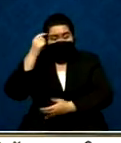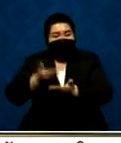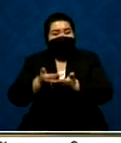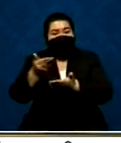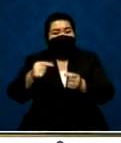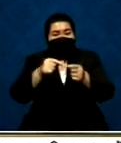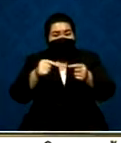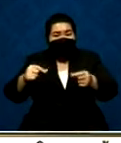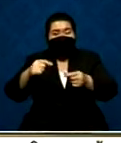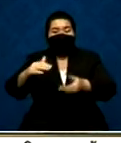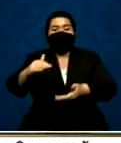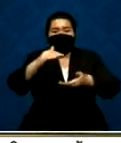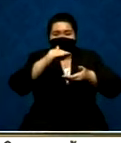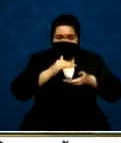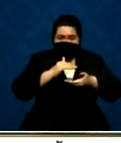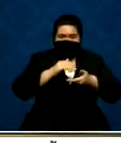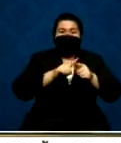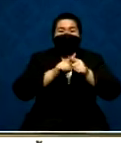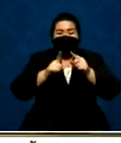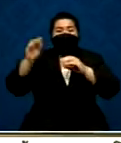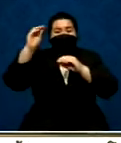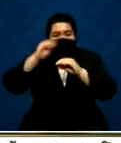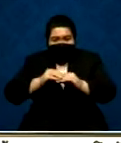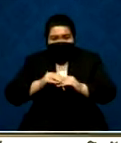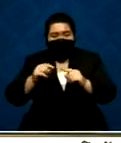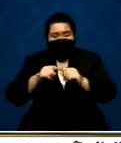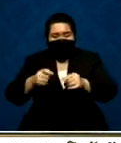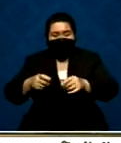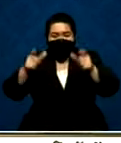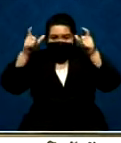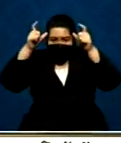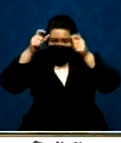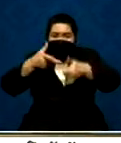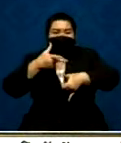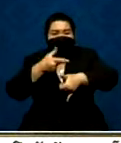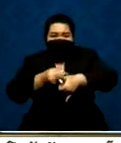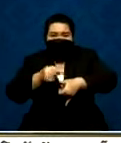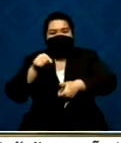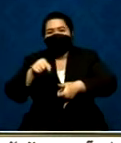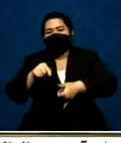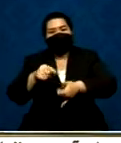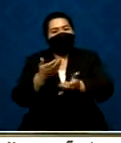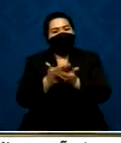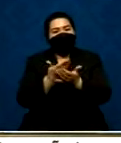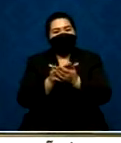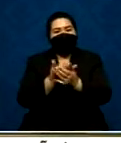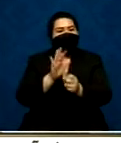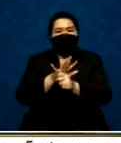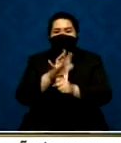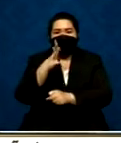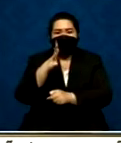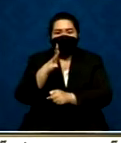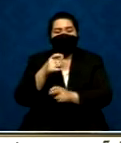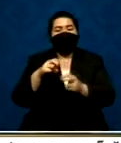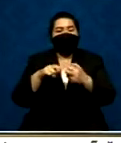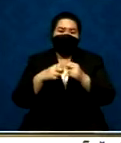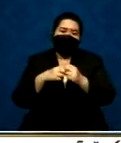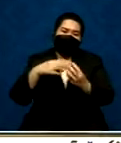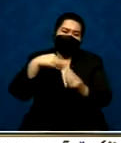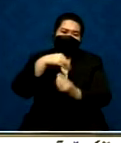ชนแต่ถ้าเขาต้องมารับเรื่องของวัคซีนลัมปี้สกินไปอีกผมเกรงเหลือเกินว่าพวกเขาจะขาดแคลนกำลังแล้วก็อยู่ในสภาพ